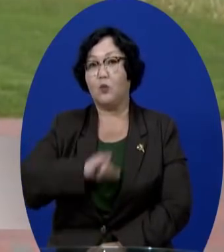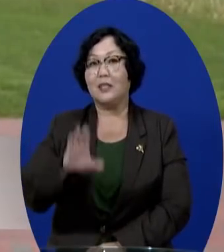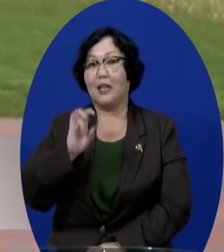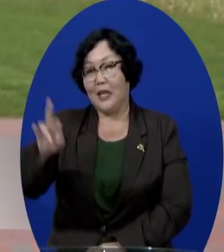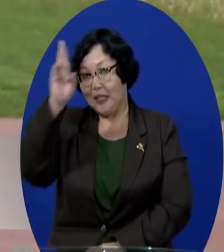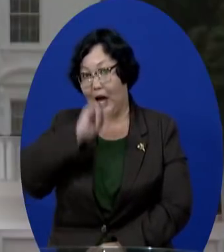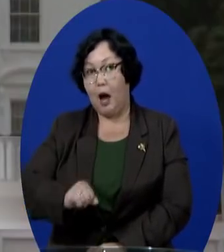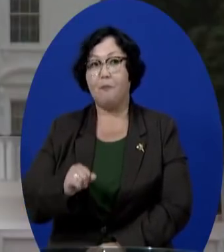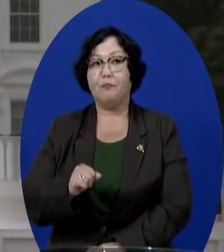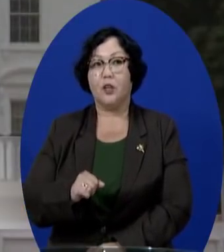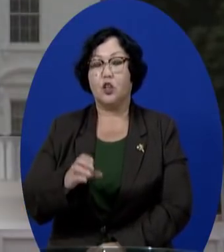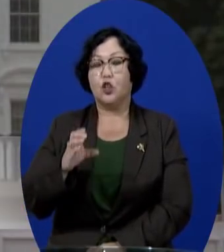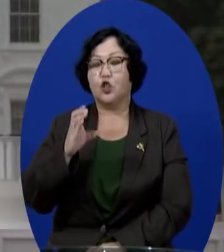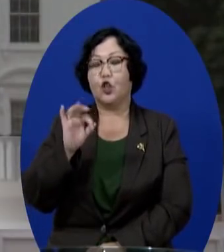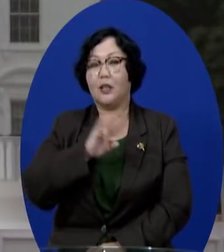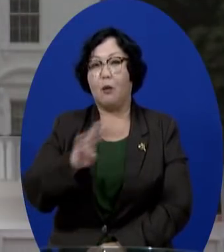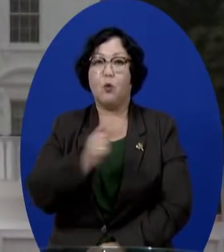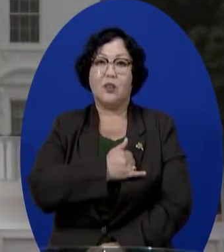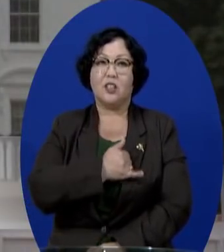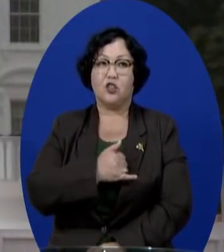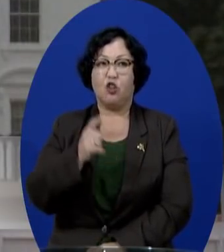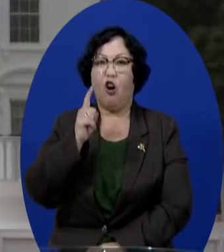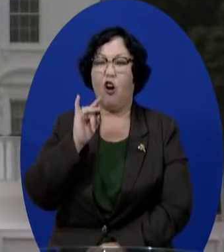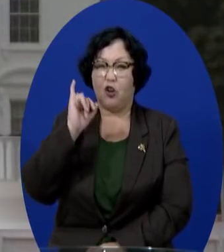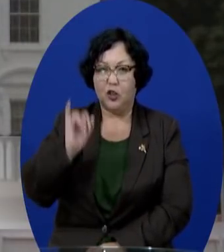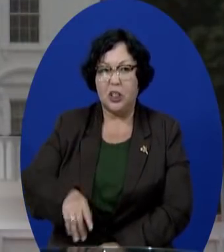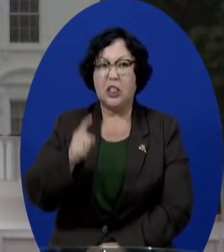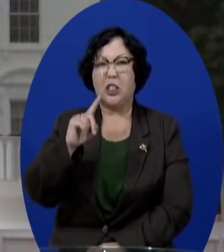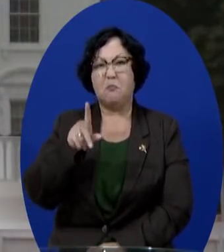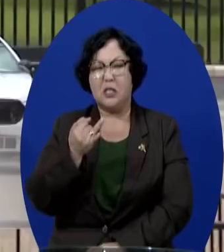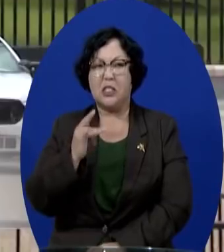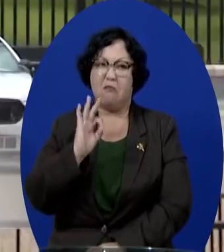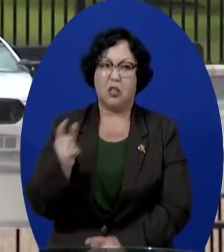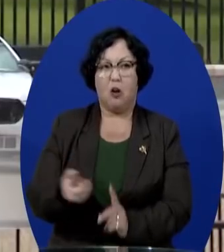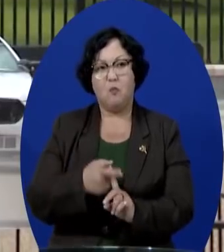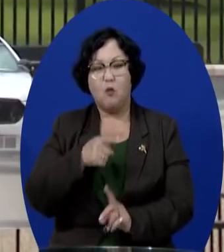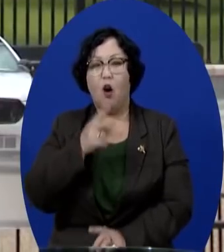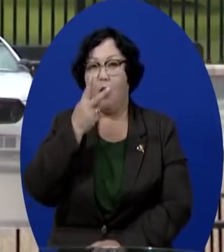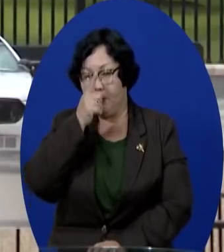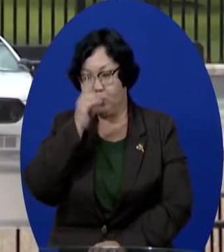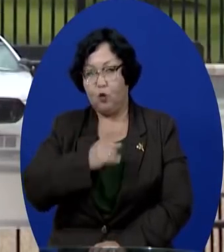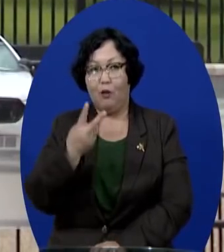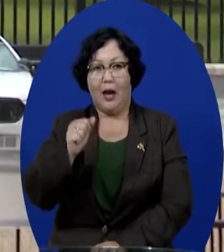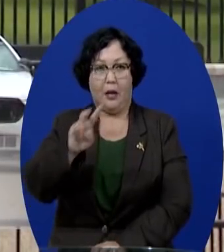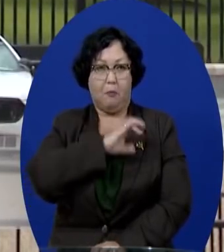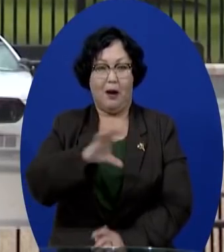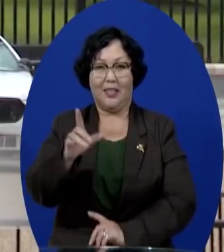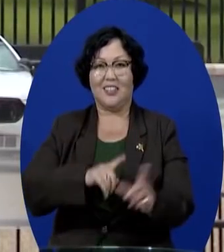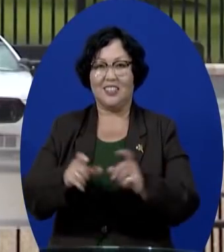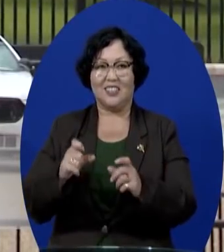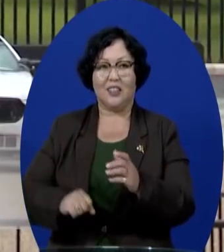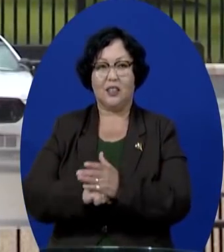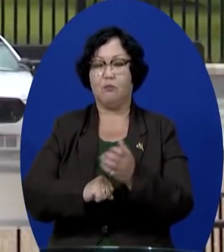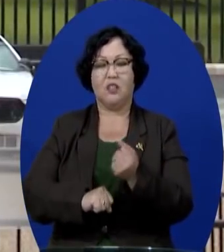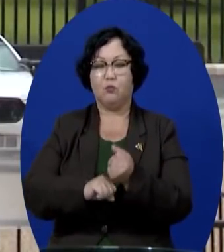яам Навальныг хордуулсан Оросын химийн зэвсгийн хөтөлбөрт оролцоотой гэсэн үндсэлээр Оросын хоёр аж ахуйн нэгжид эдийн засгийн хориг тавьсан байна.